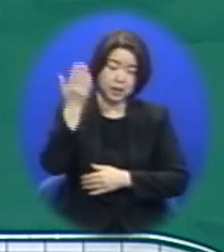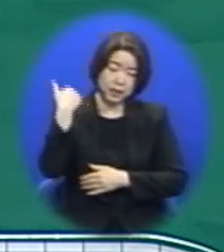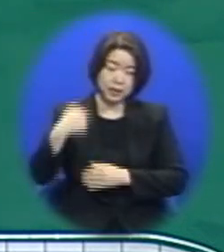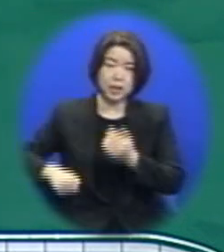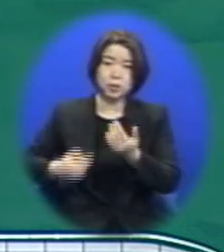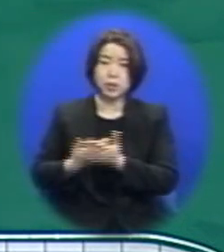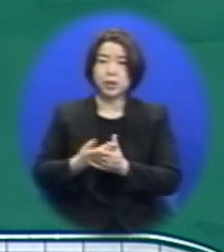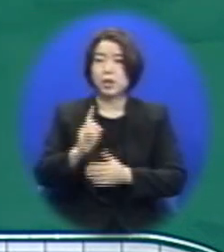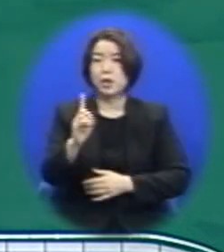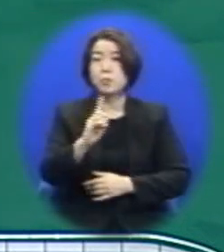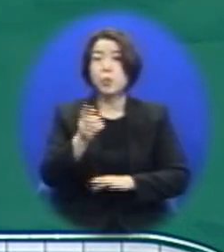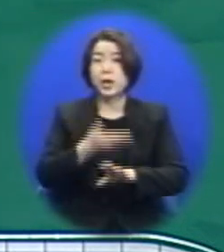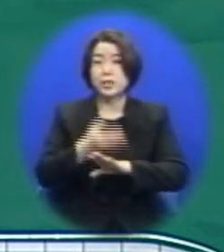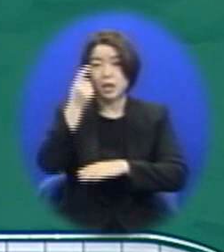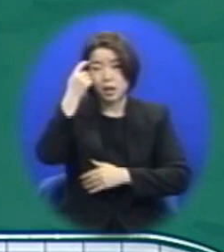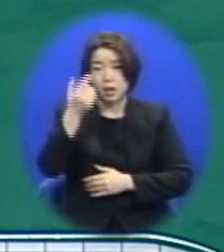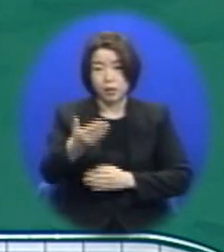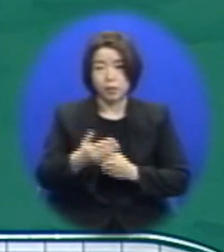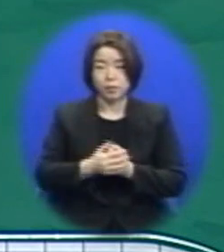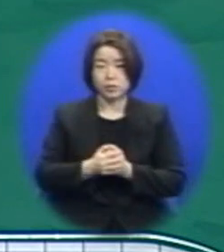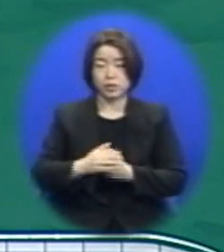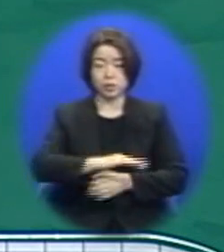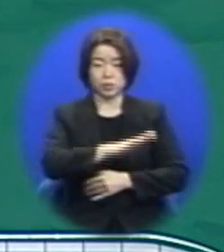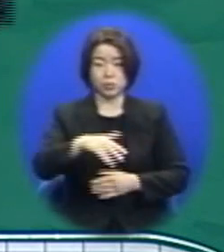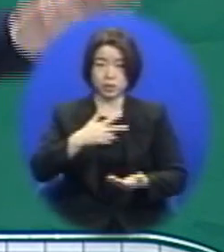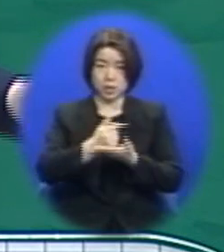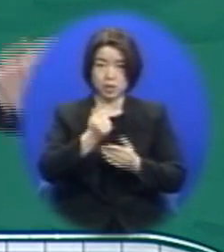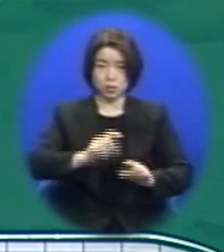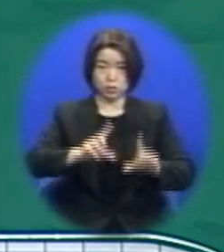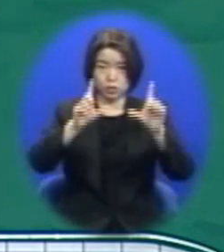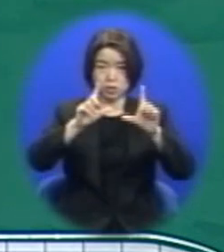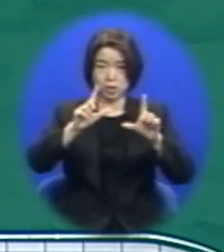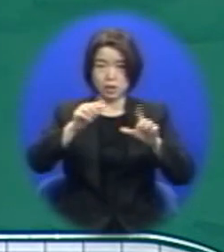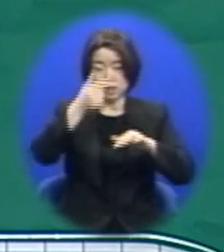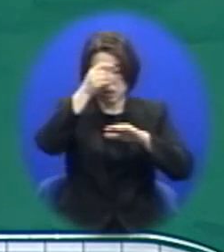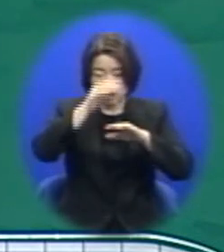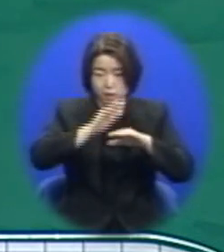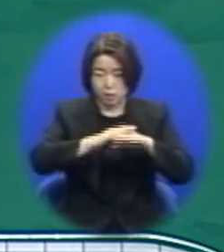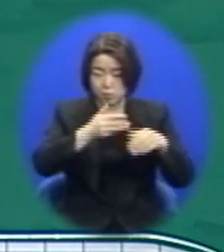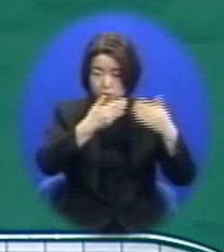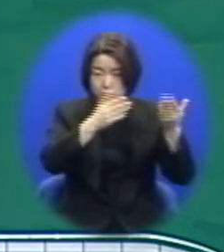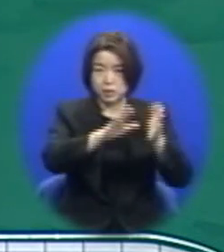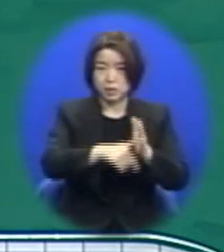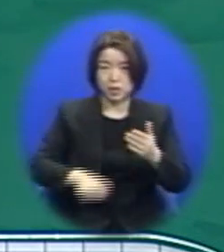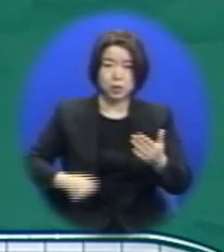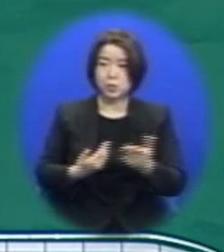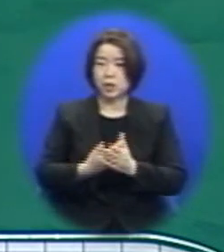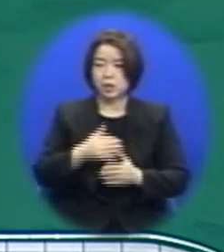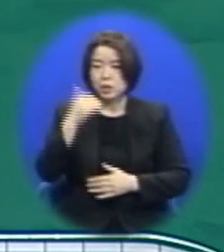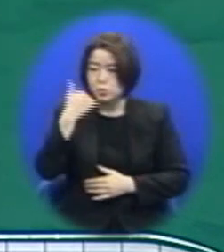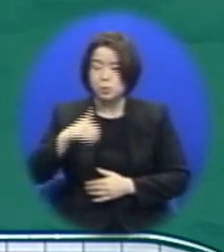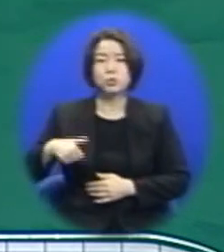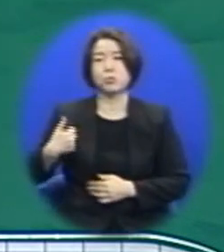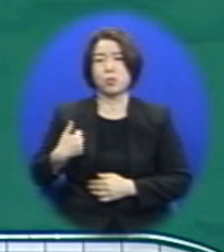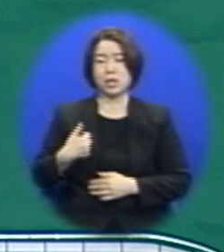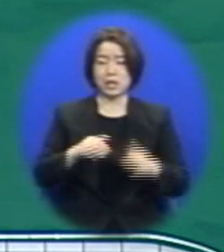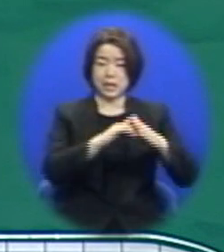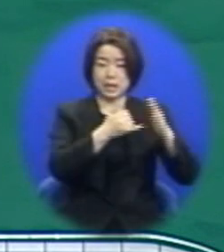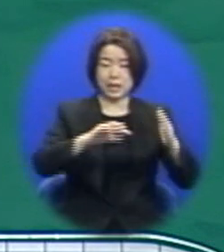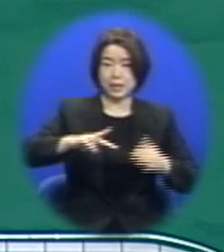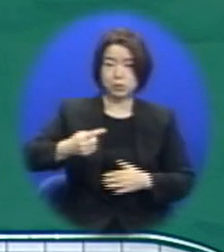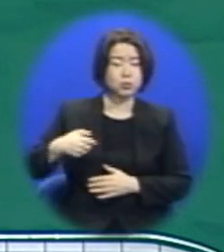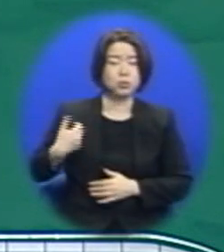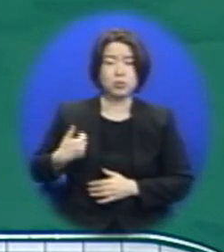다르죠? 우리가 주일 교회에 와서 회개했는 줄 아무도 몰라요. 가족도 몰라요.